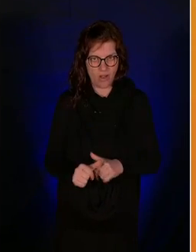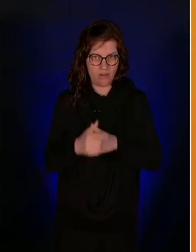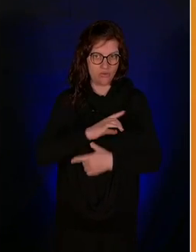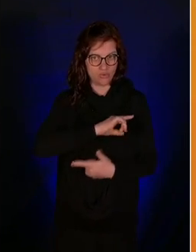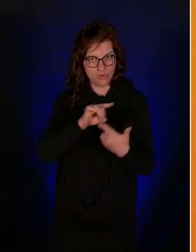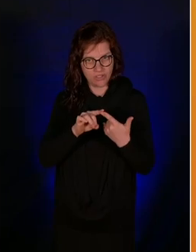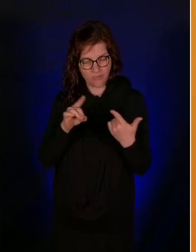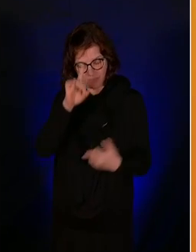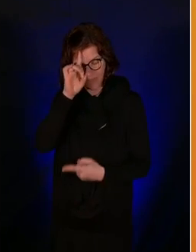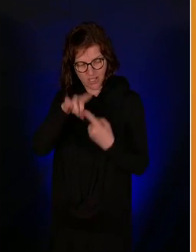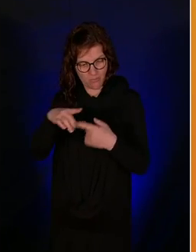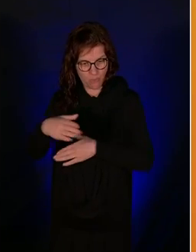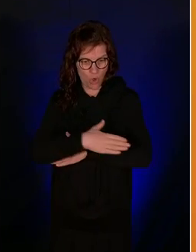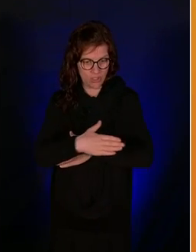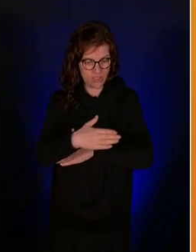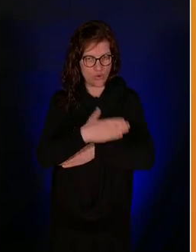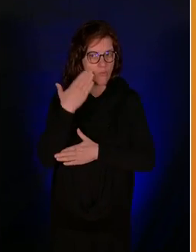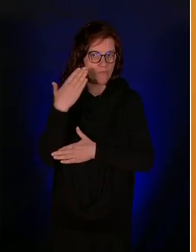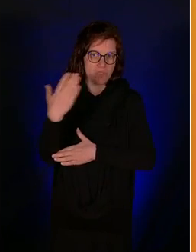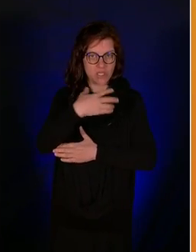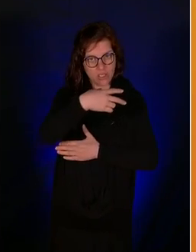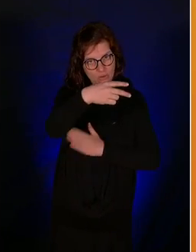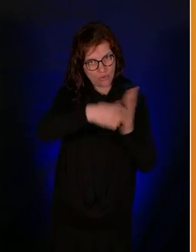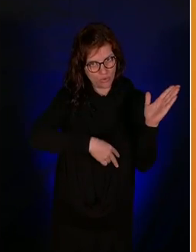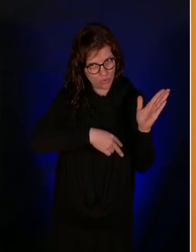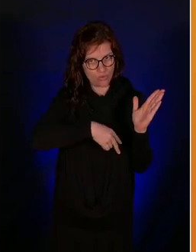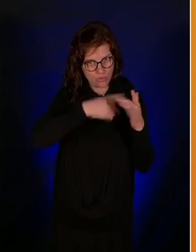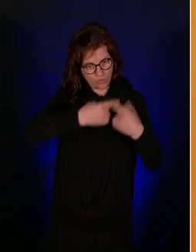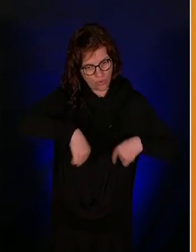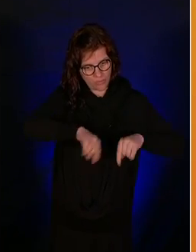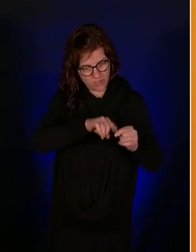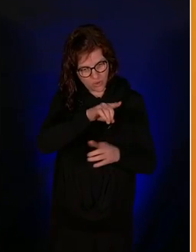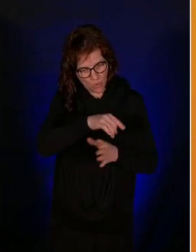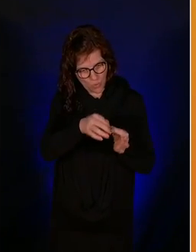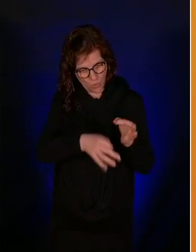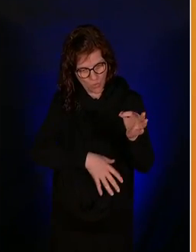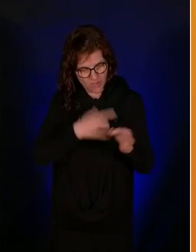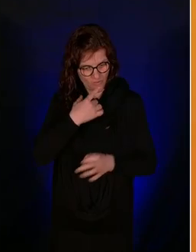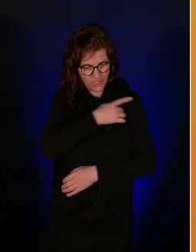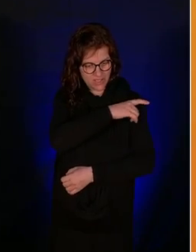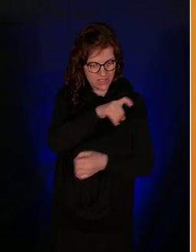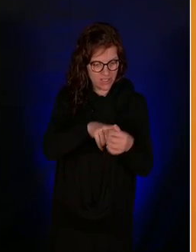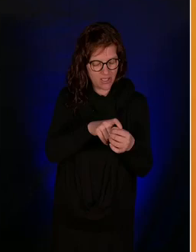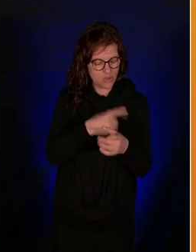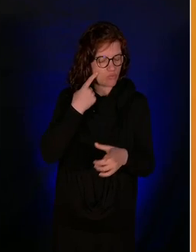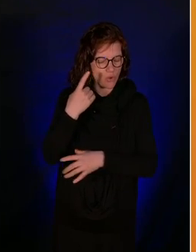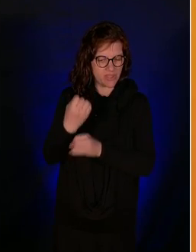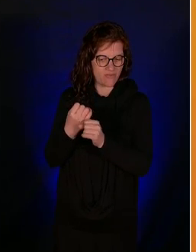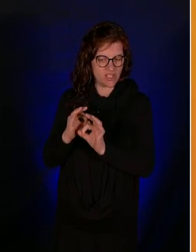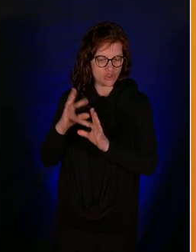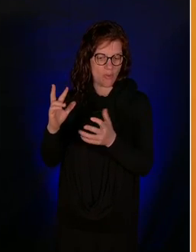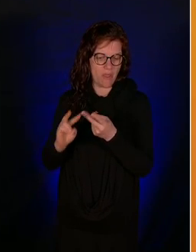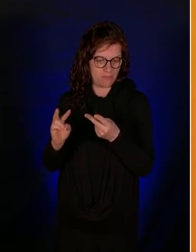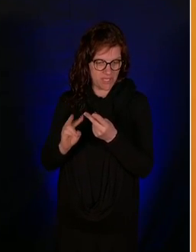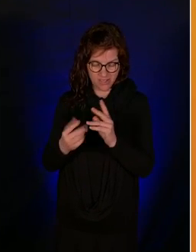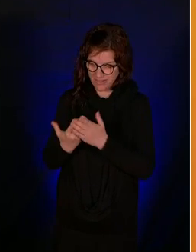décider lors de ce congrès. Ceux qui ont lu du coup le rendu de la commission, il y a un élément qui a été rajouté sur la syndicalisation vers les travailleurs sans papier, qui est essentiel avec